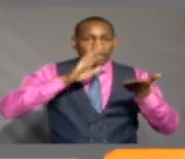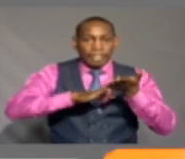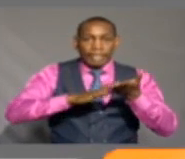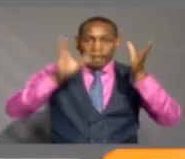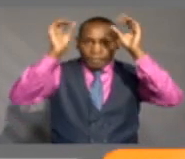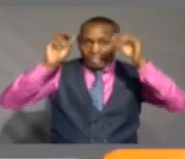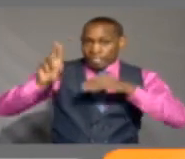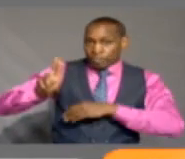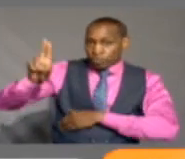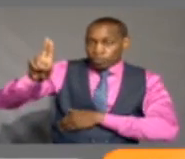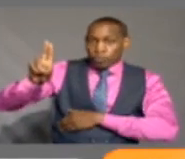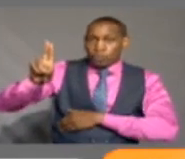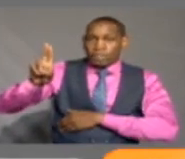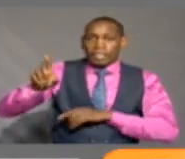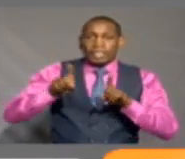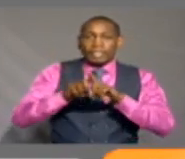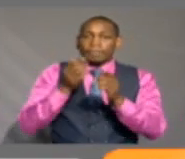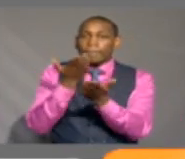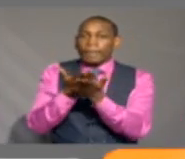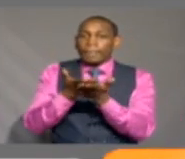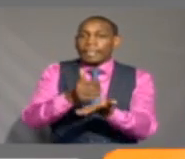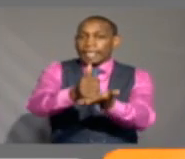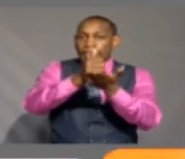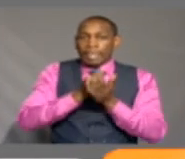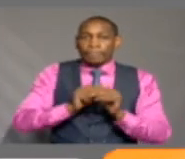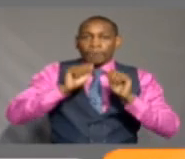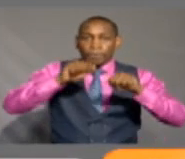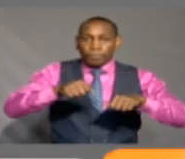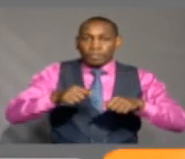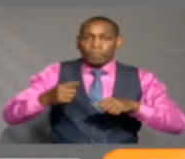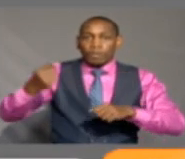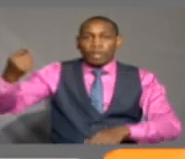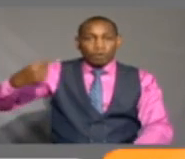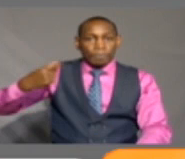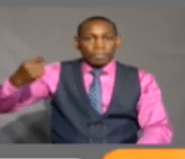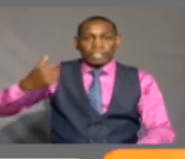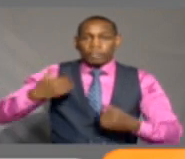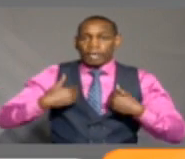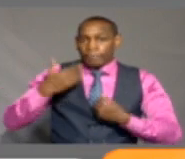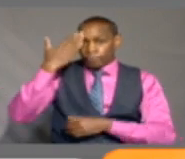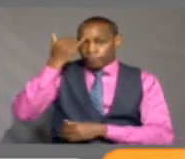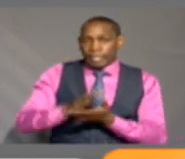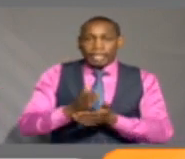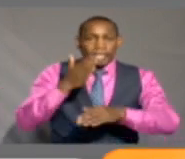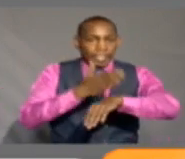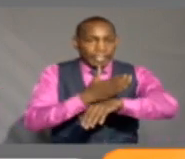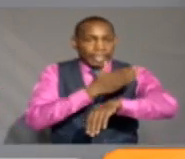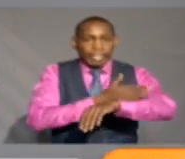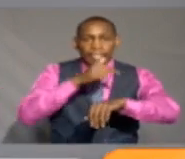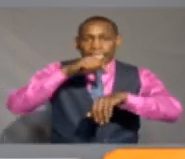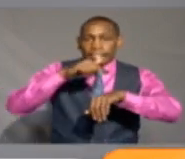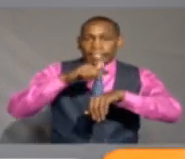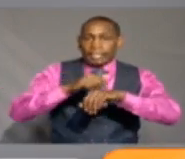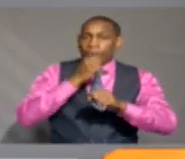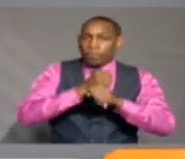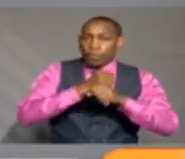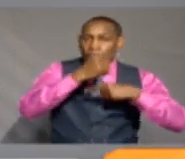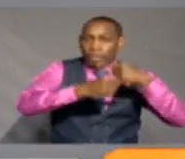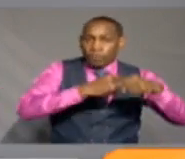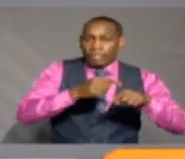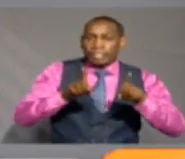Uhuru Kenyatta, huku akiomba usaidizi ili kulipiwa fidia yake, kwani alijeuriwa akiwa kazini. Apollo